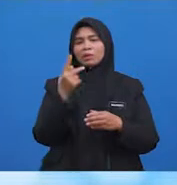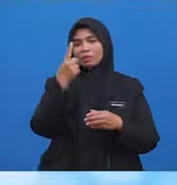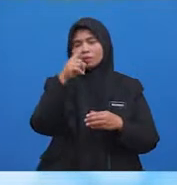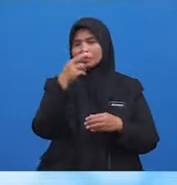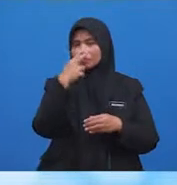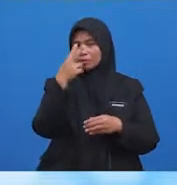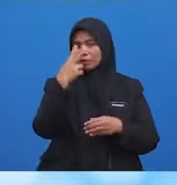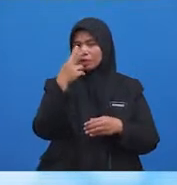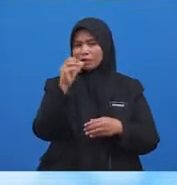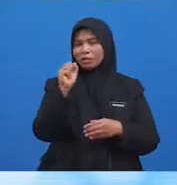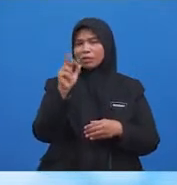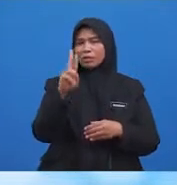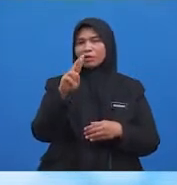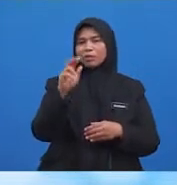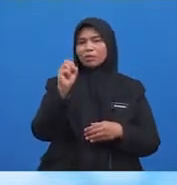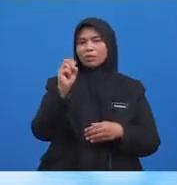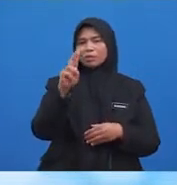menyaksikan Arora